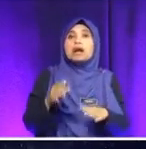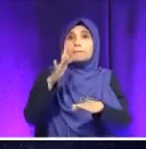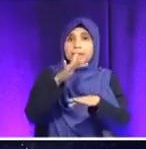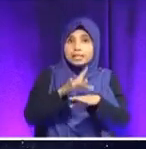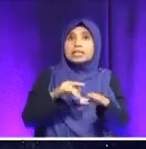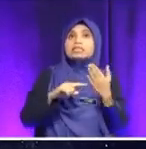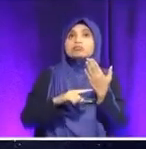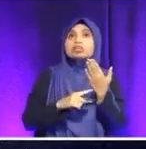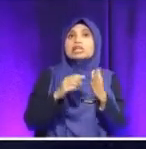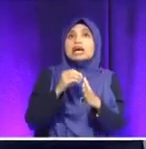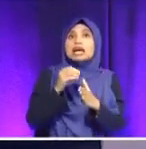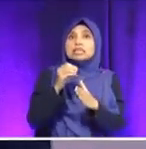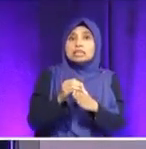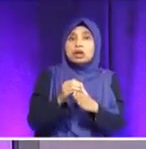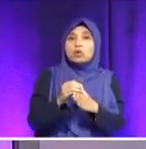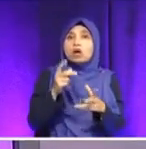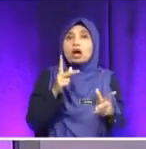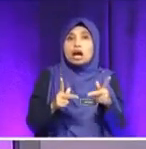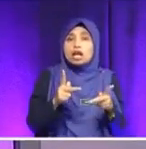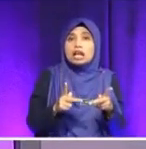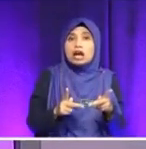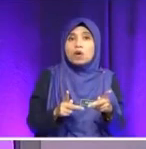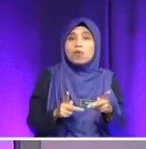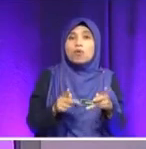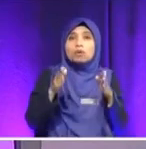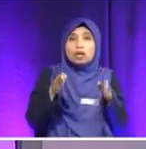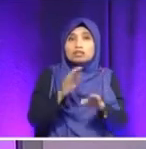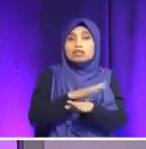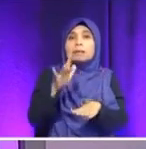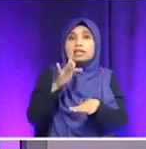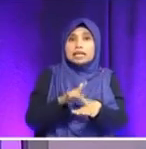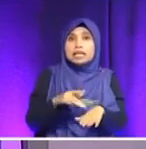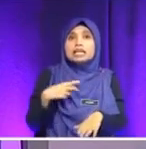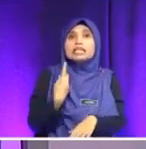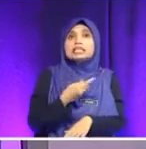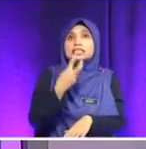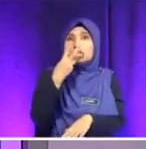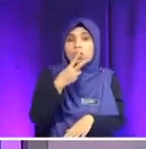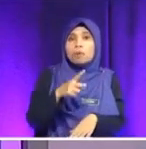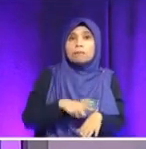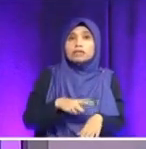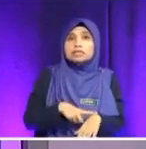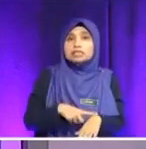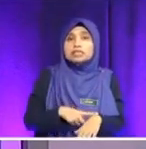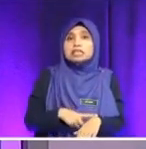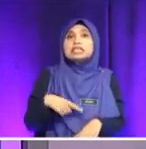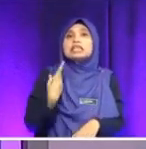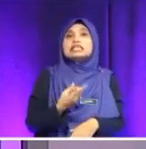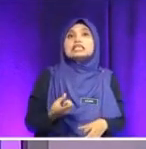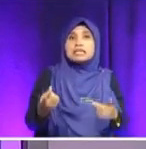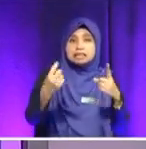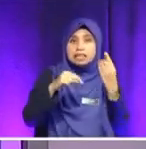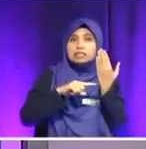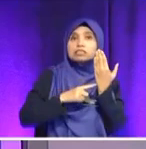panggil, ataupun sekiranya pelanggan tak panggil, kita tengok masa. Kita tengok masa dah lama, barulah kita menghampiri